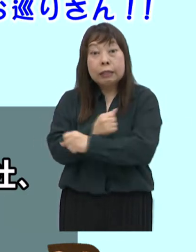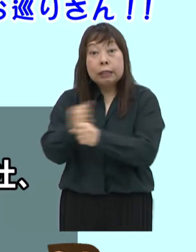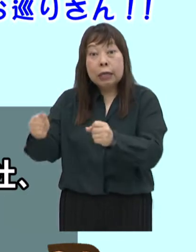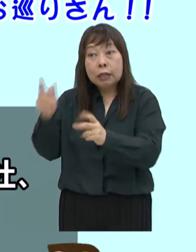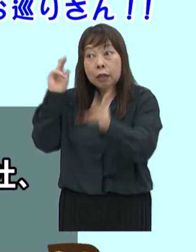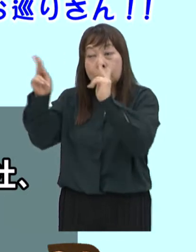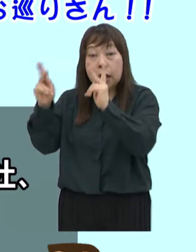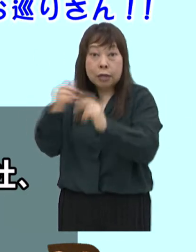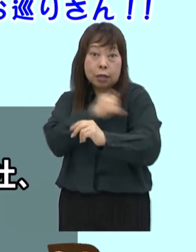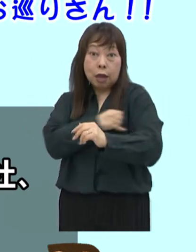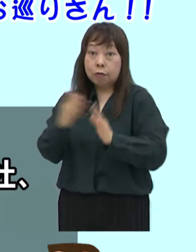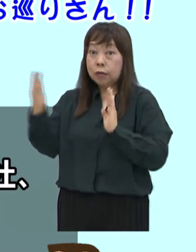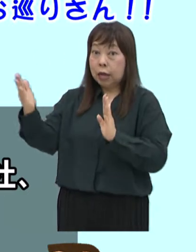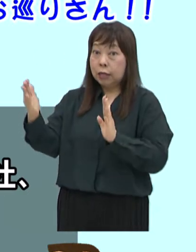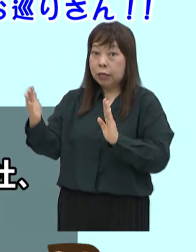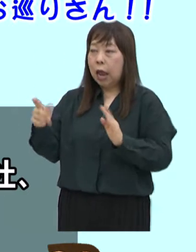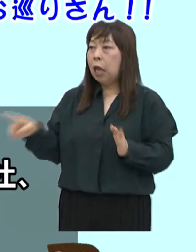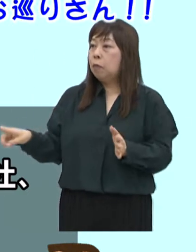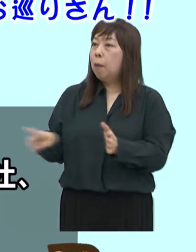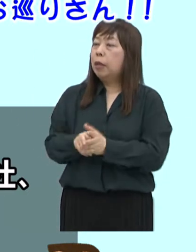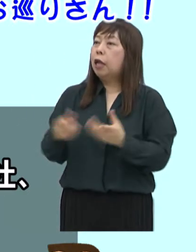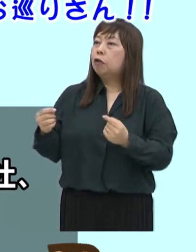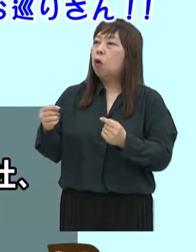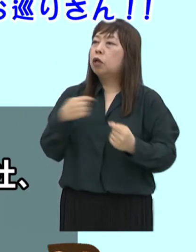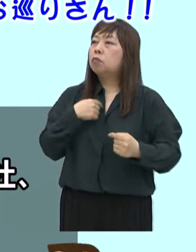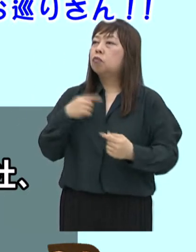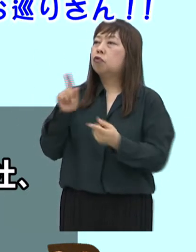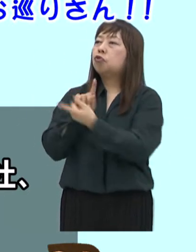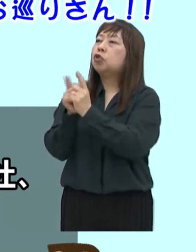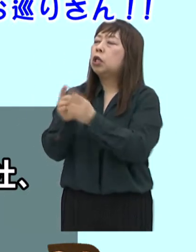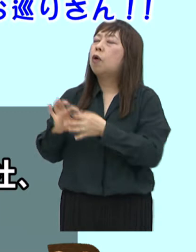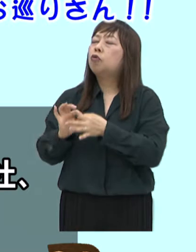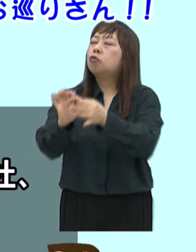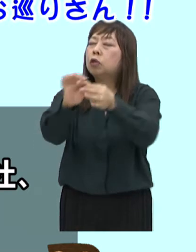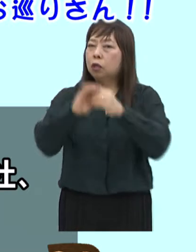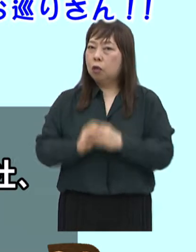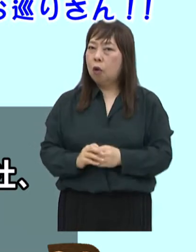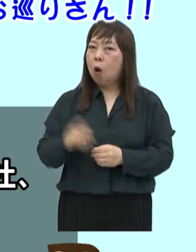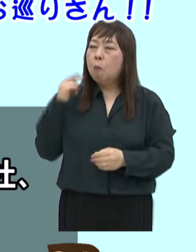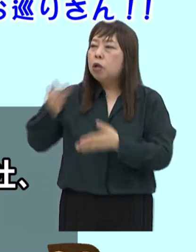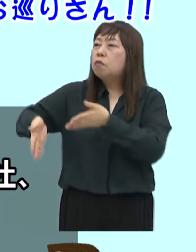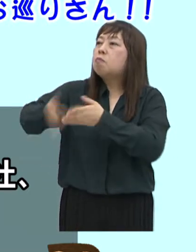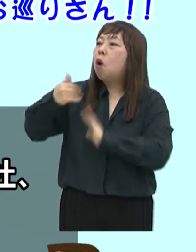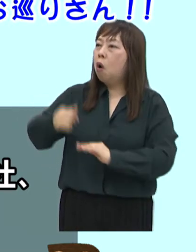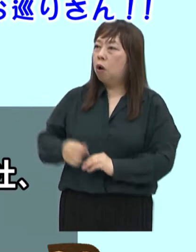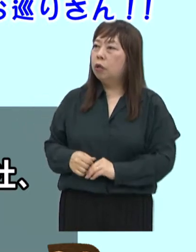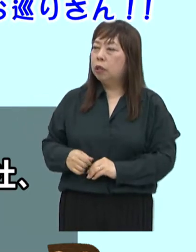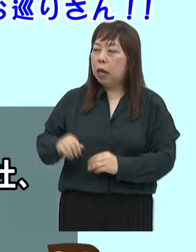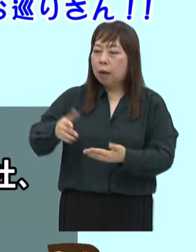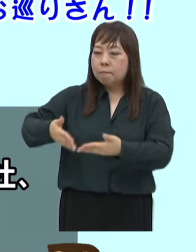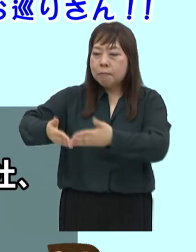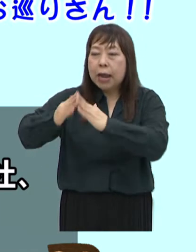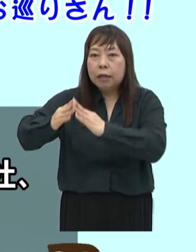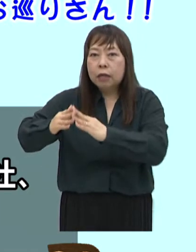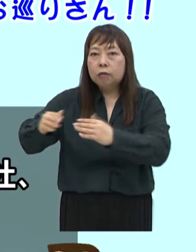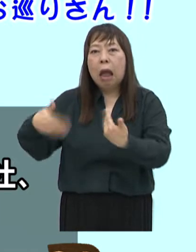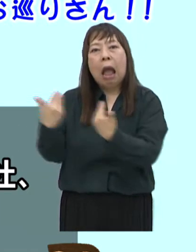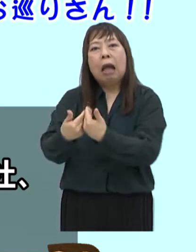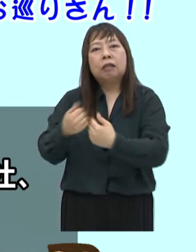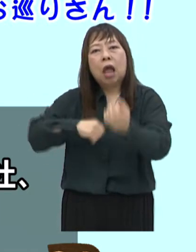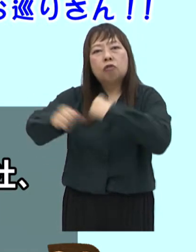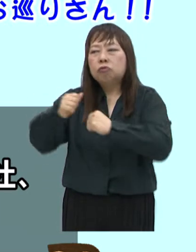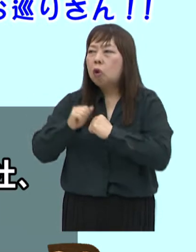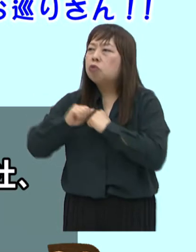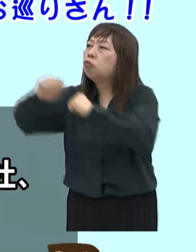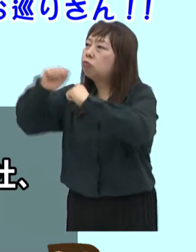に対して今まで通り付き合いを続けていこうや、断るなら反対運動が起きても知らんでなど